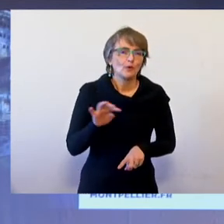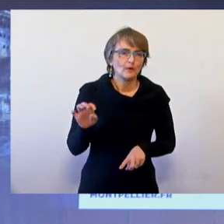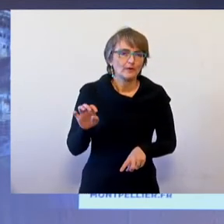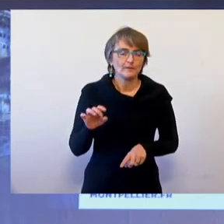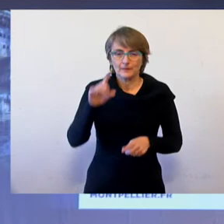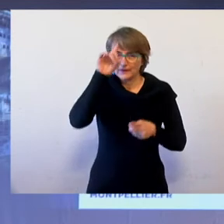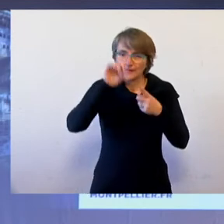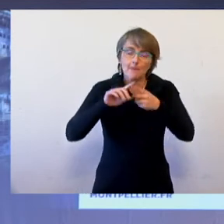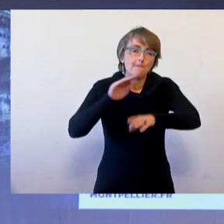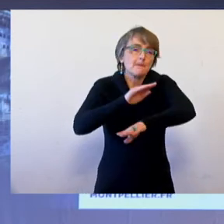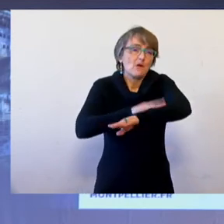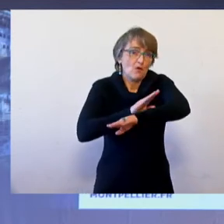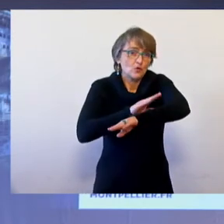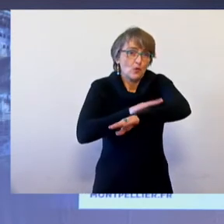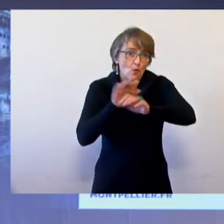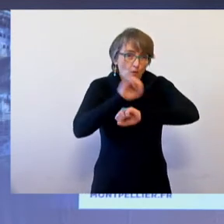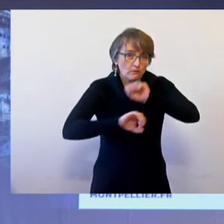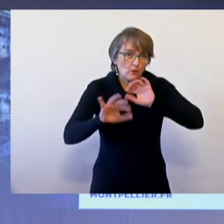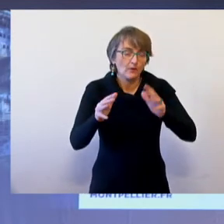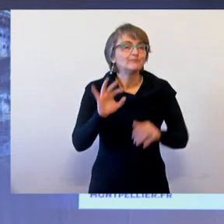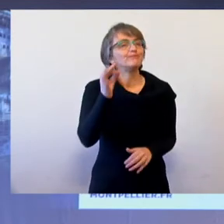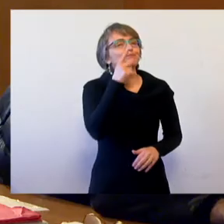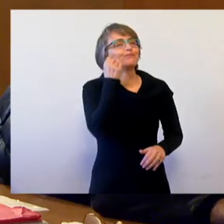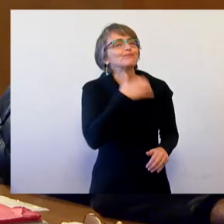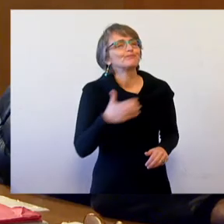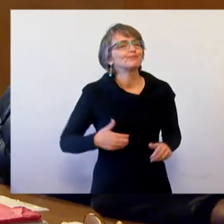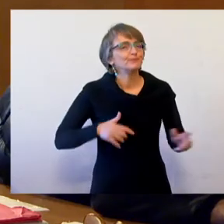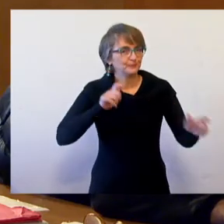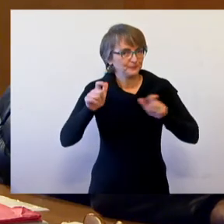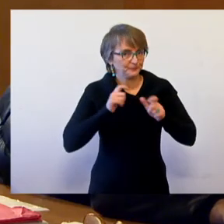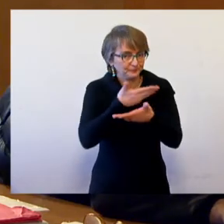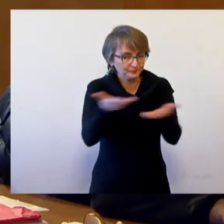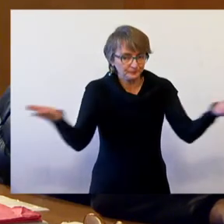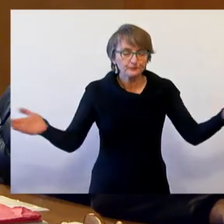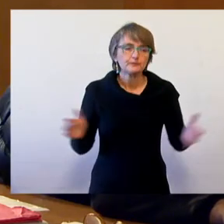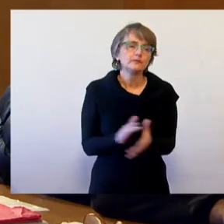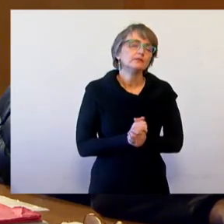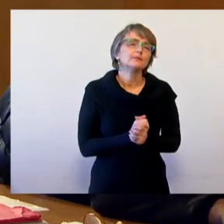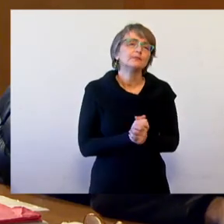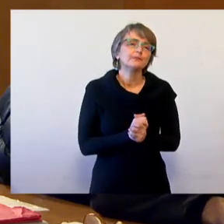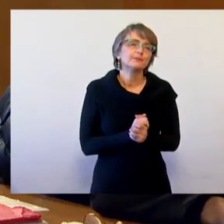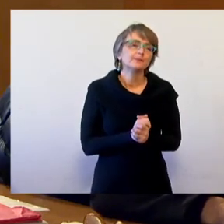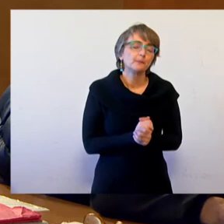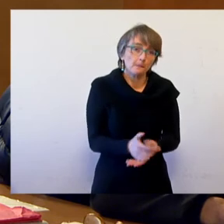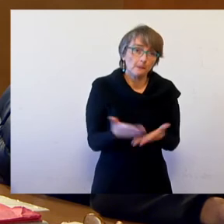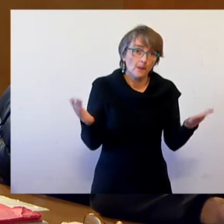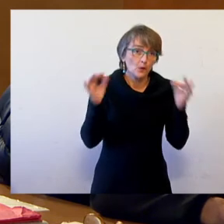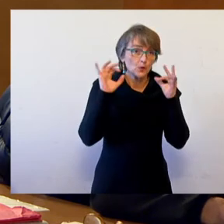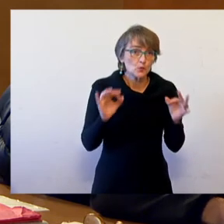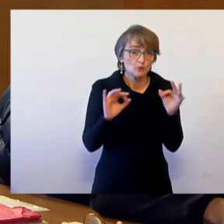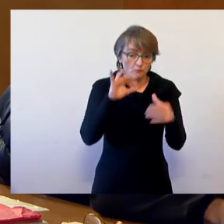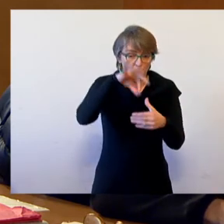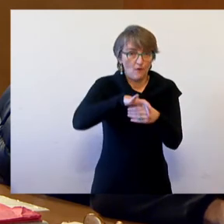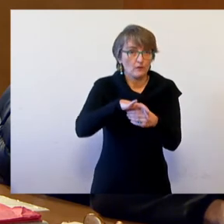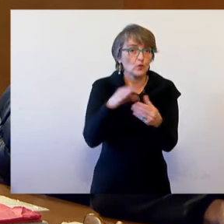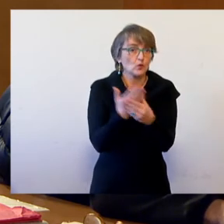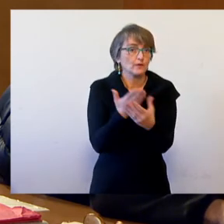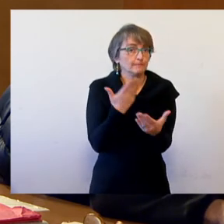Oui, monsieur le maire, chers collègues. Alors, effectivement, c'est une délibération qui vise